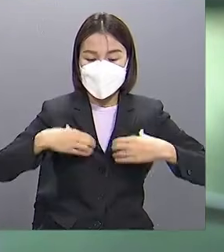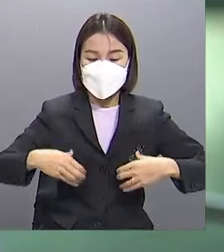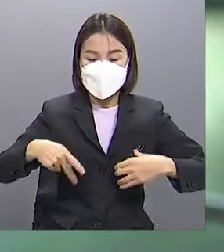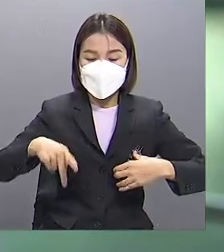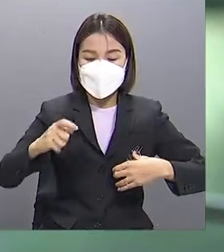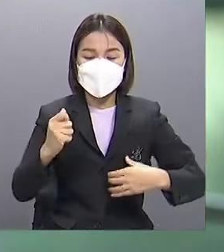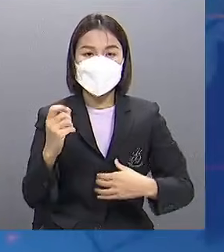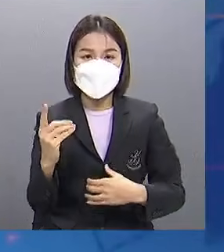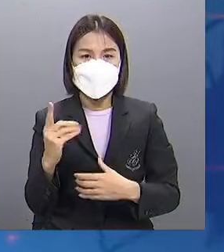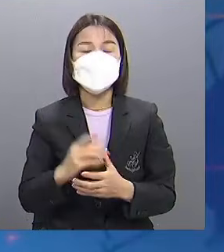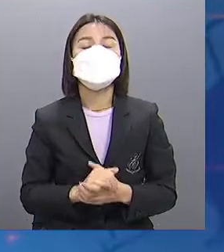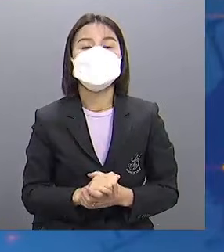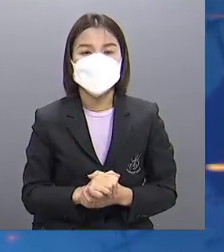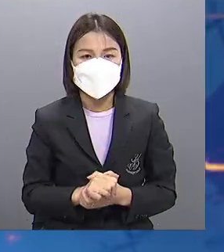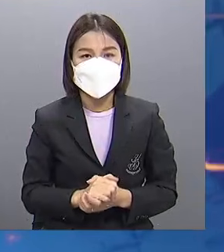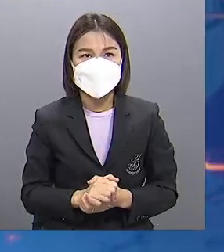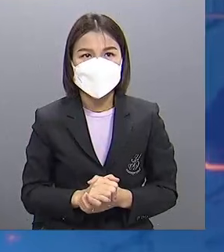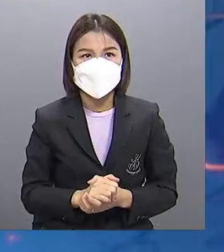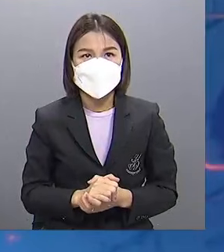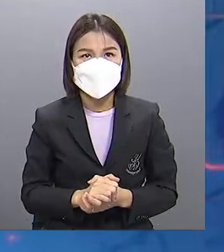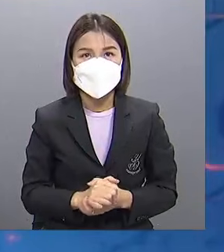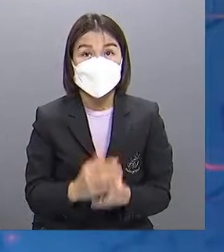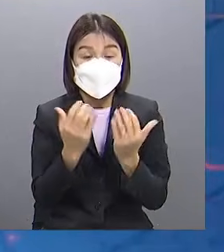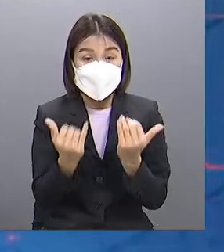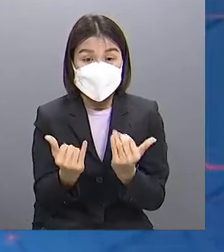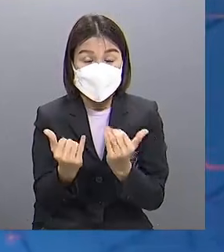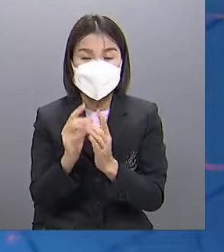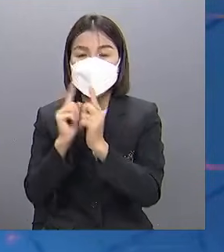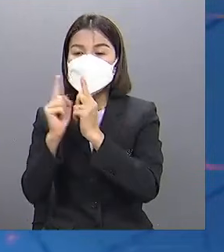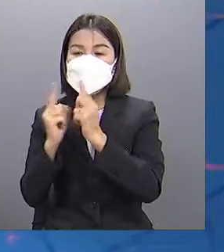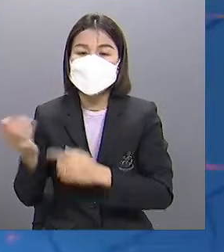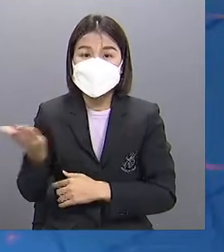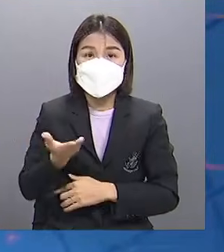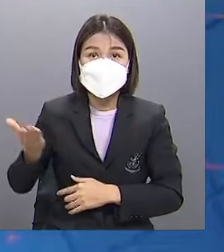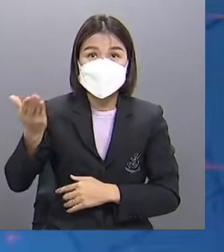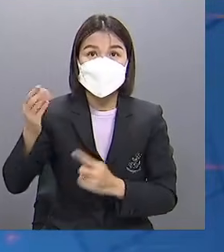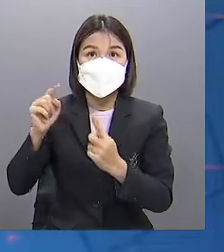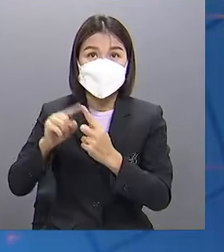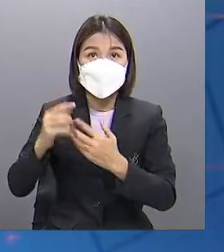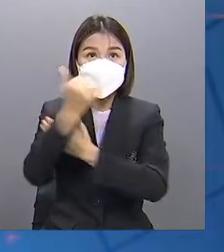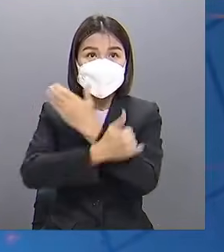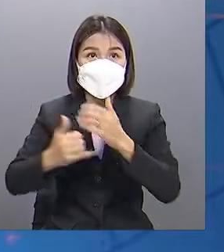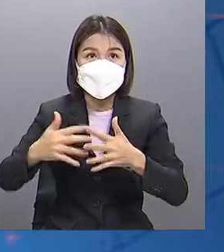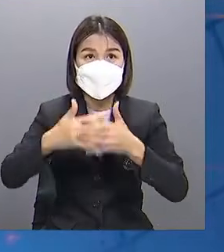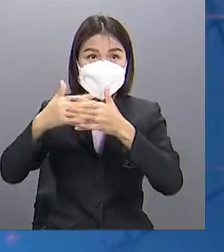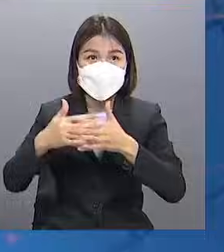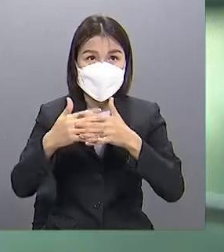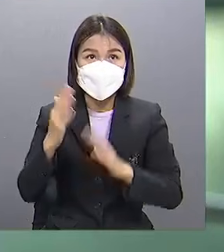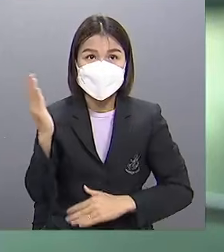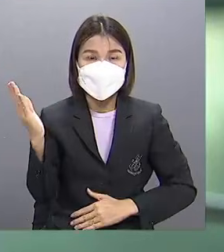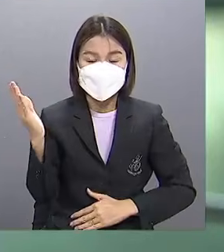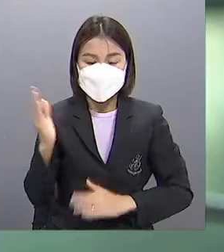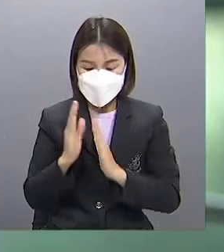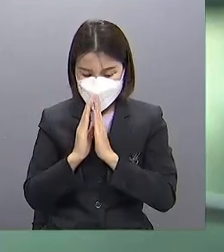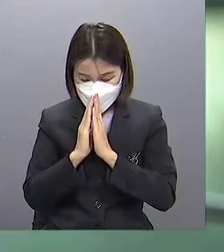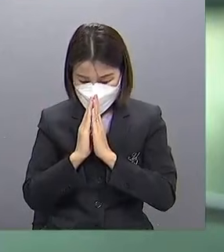Harvard University และเช้านี้นะคะอาจารย์ร่วมพูดคุยกับเราสดๆจากประเทศสหรัฐอเมริกาสวัสดีค่ะ สวัสดีครับ